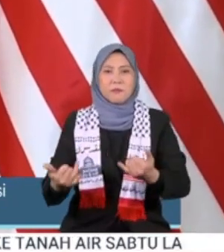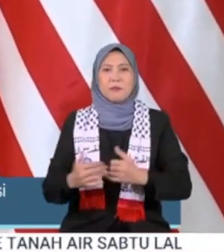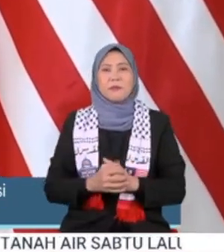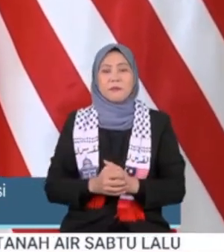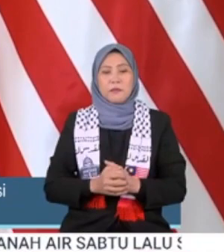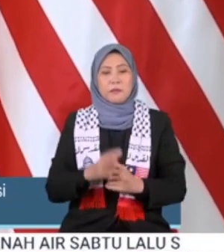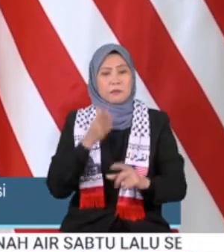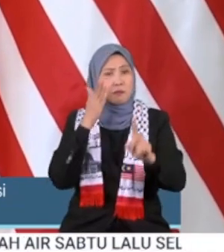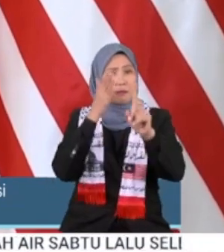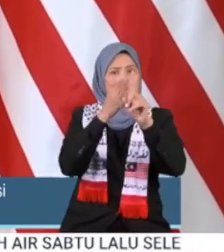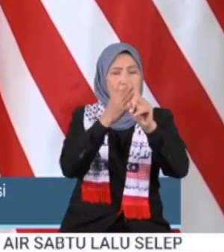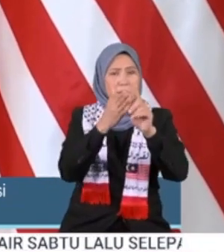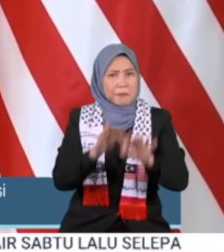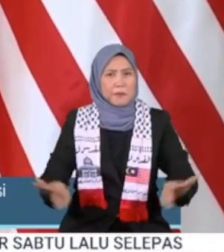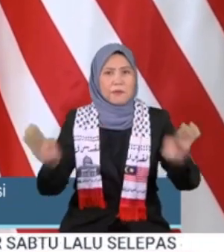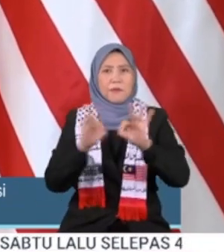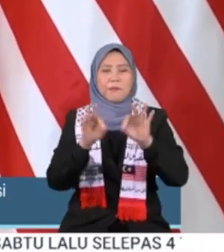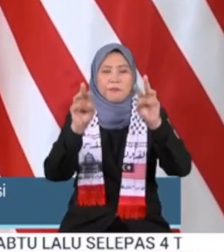resolution